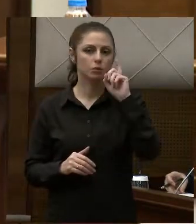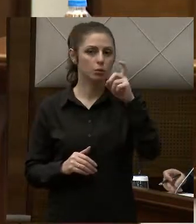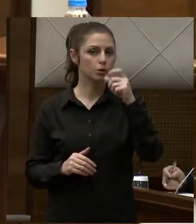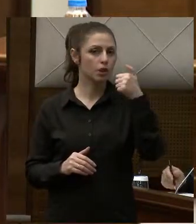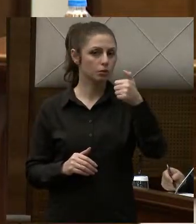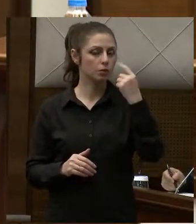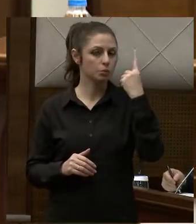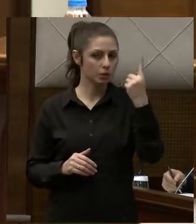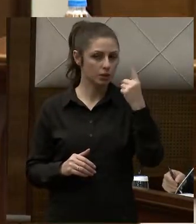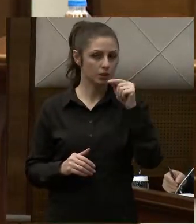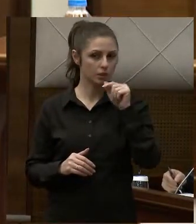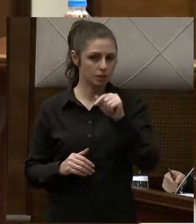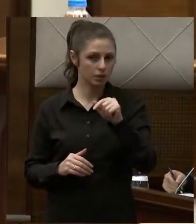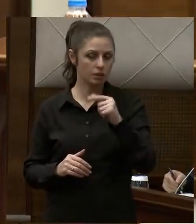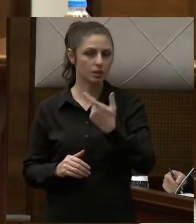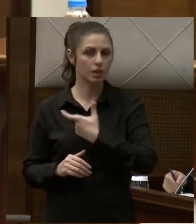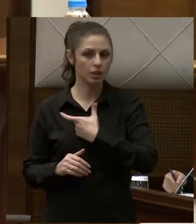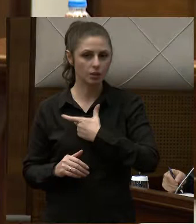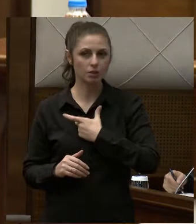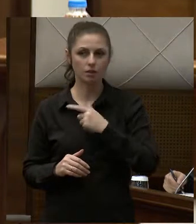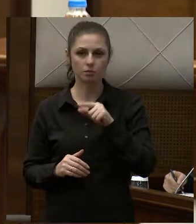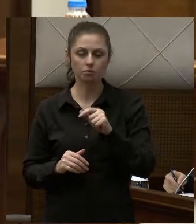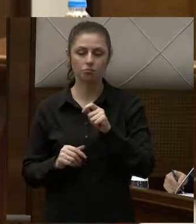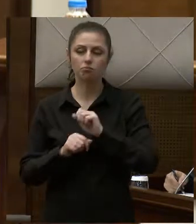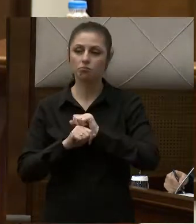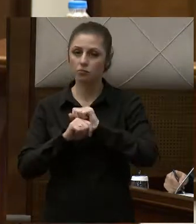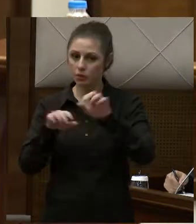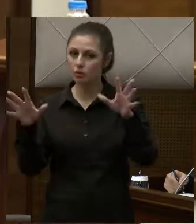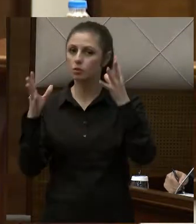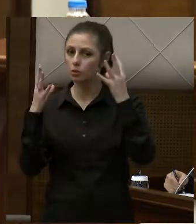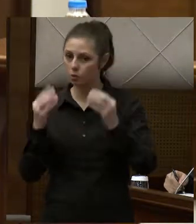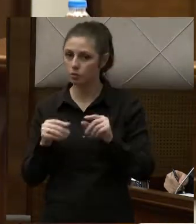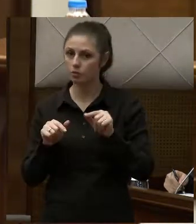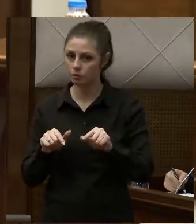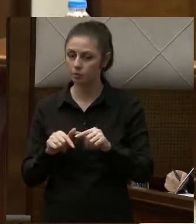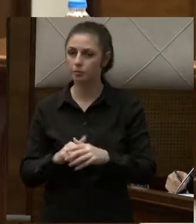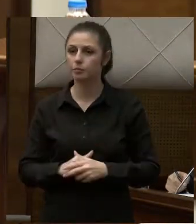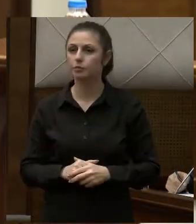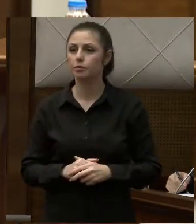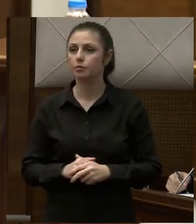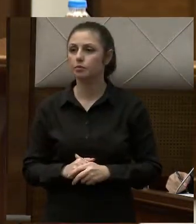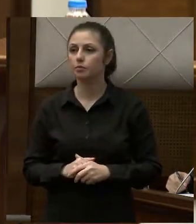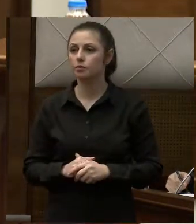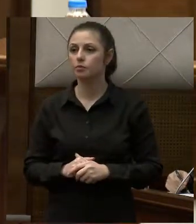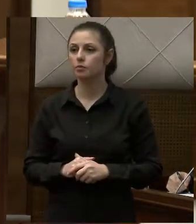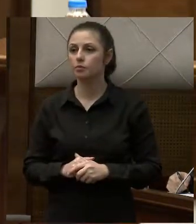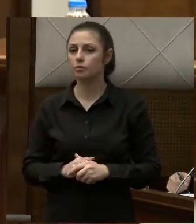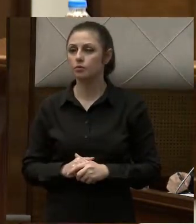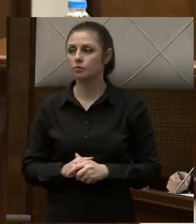1961'de 212 sayılı yasayla her ne kadar resmi gazetede yayınlanmışsa da demin Mehmet Bey'in bahsettiği gibi bu